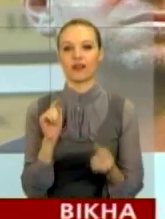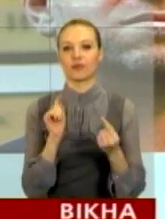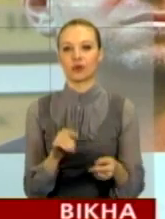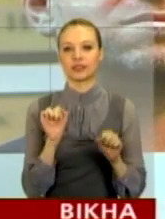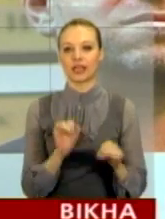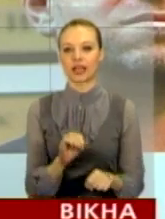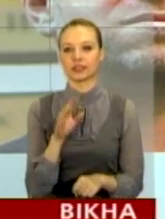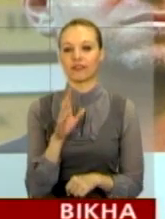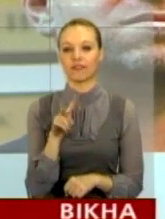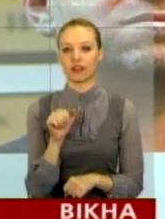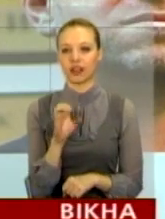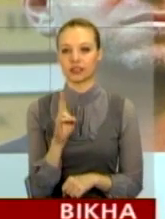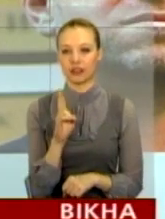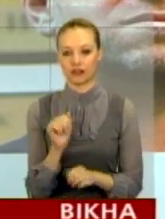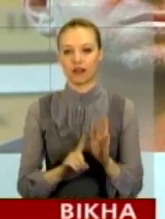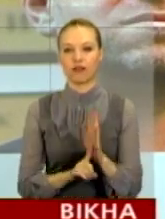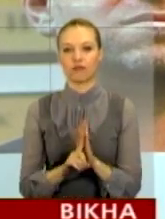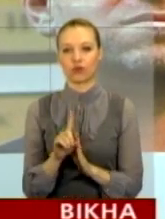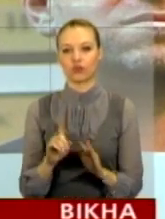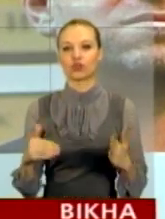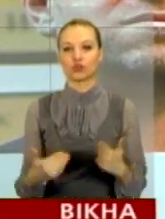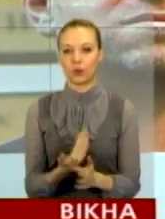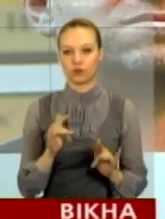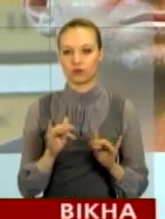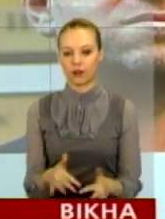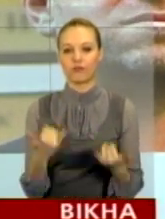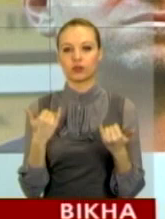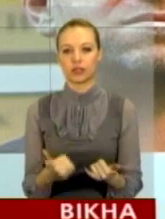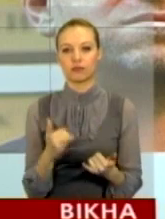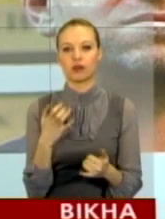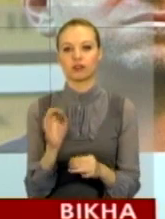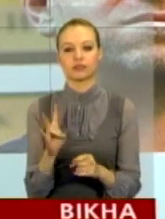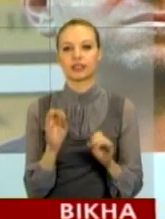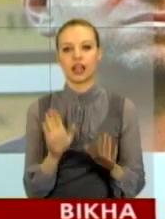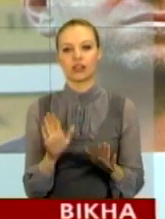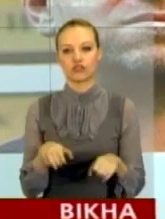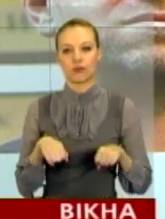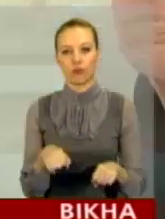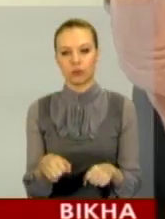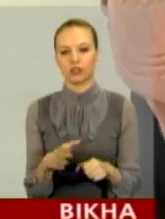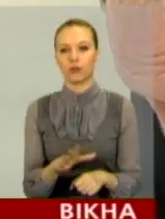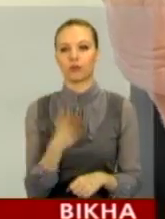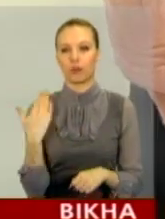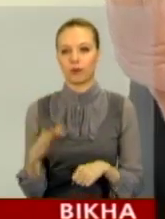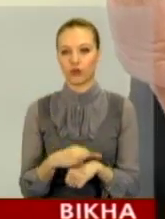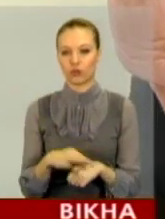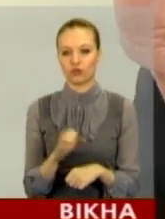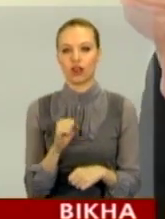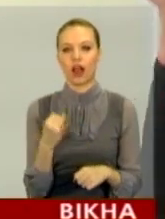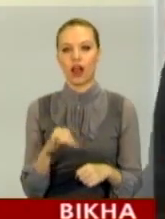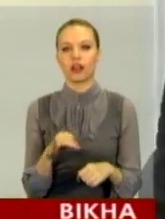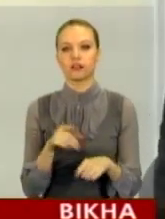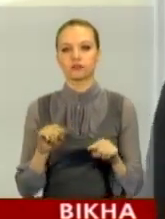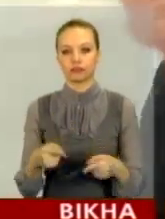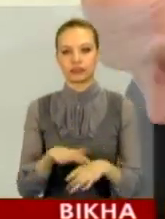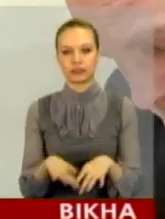проти захисника Юлії Тимошенко Сергія Власенка порушили нову справу. Тепер йому закидають не лише побиття попередньої дружини, але й утримання